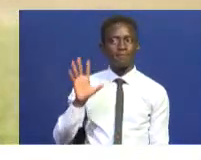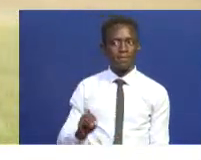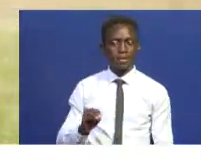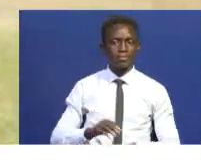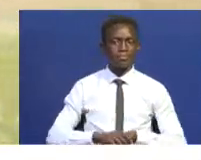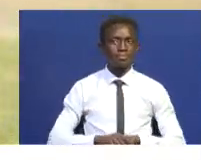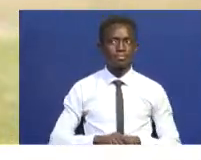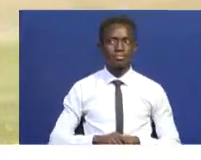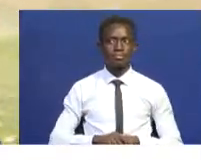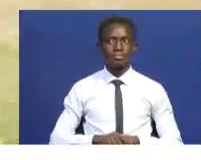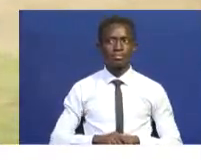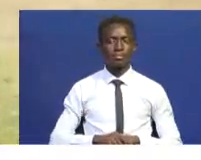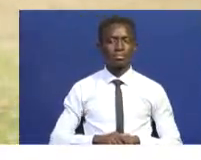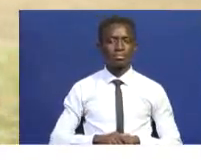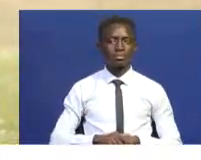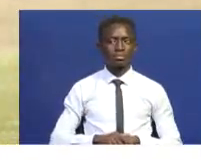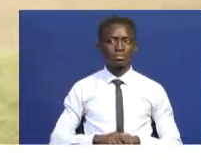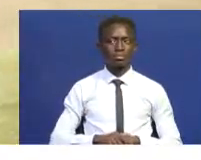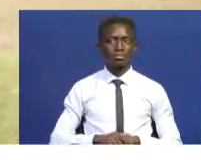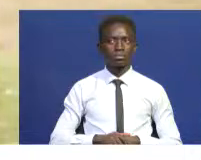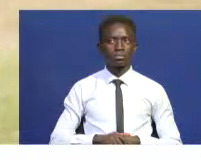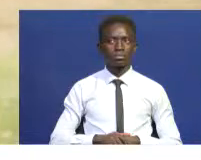Darubini.